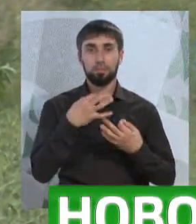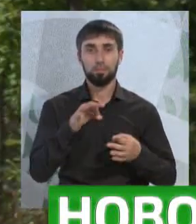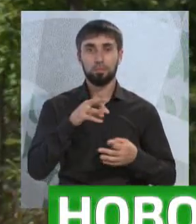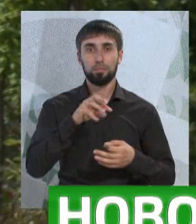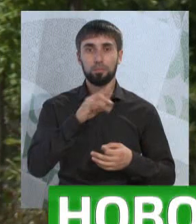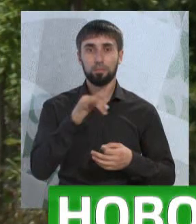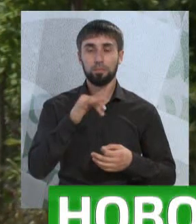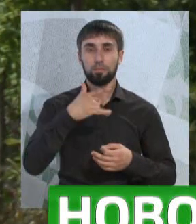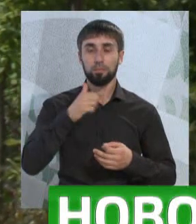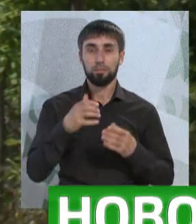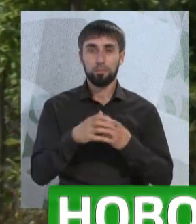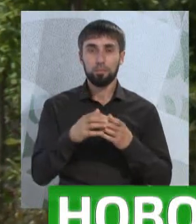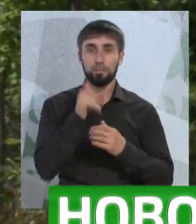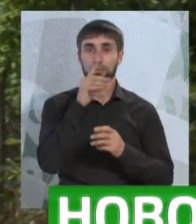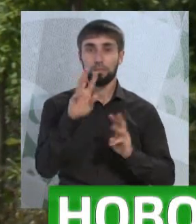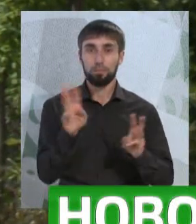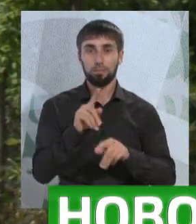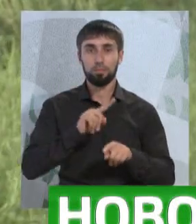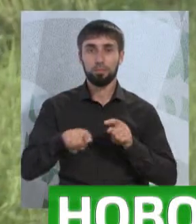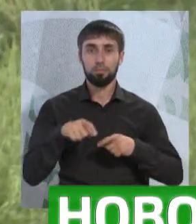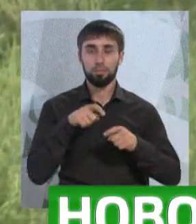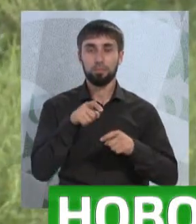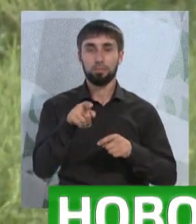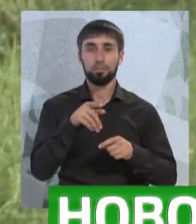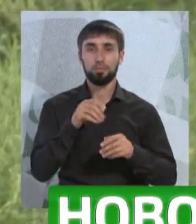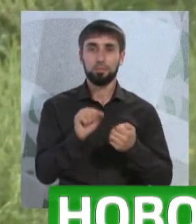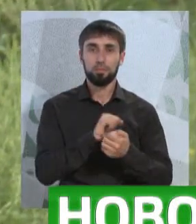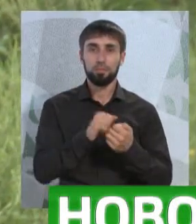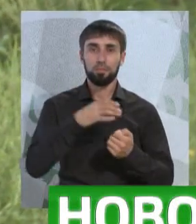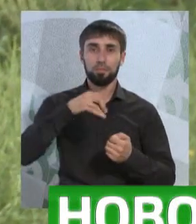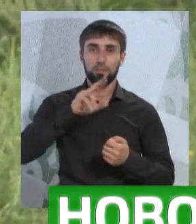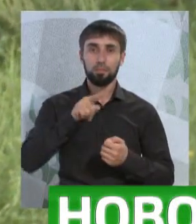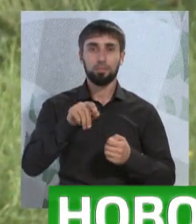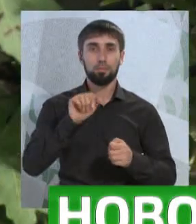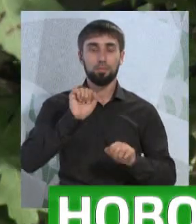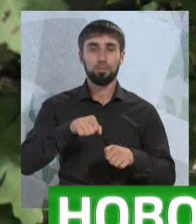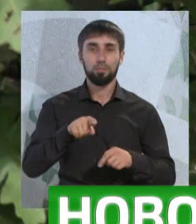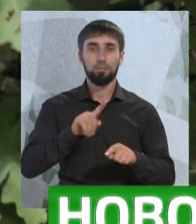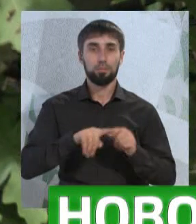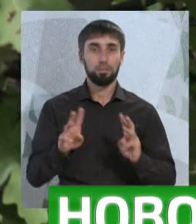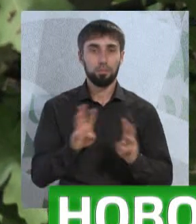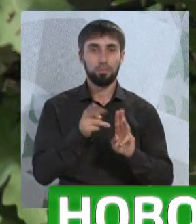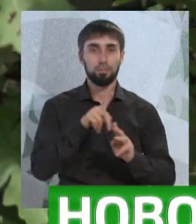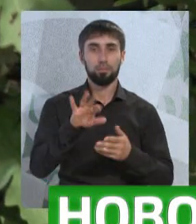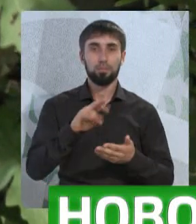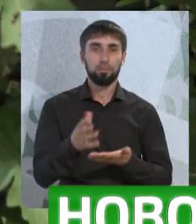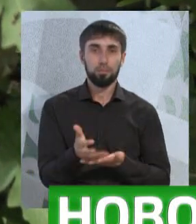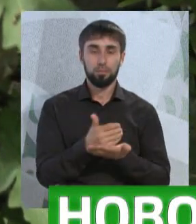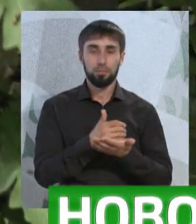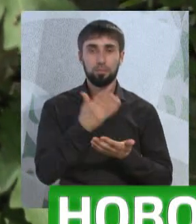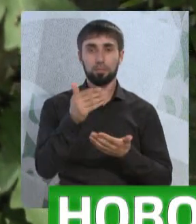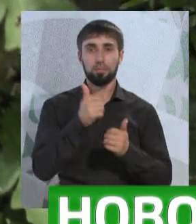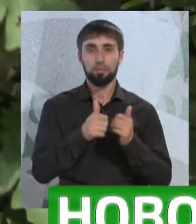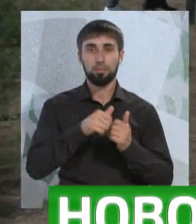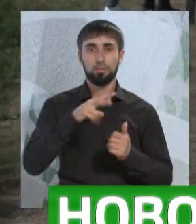группам добираться до места возгорания беспрепятственно, убирают ветки сухих деревьев, которые могут легко загореться. Каждый лесной участок патрулируется